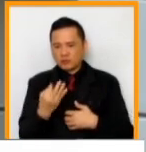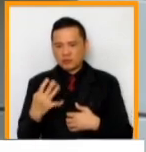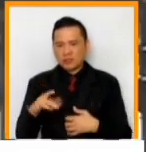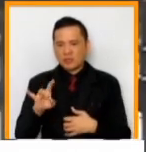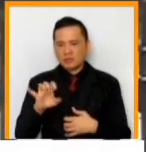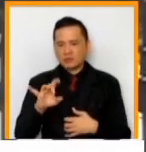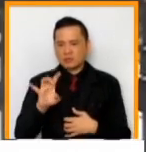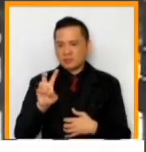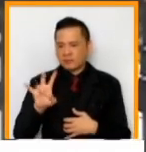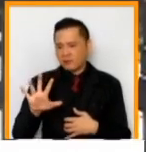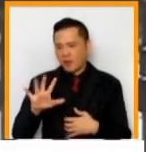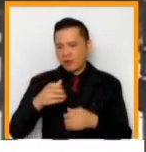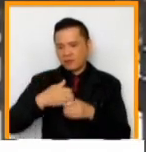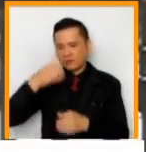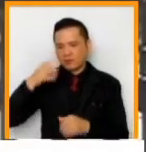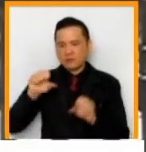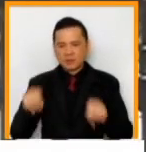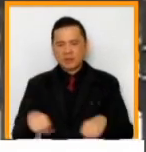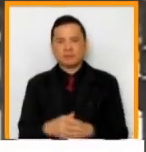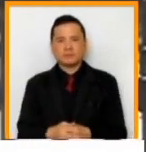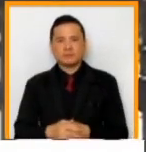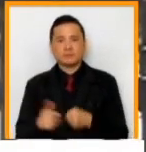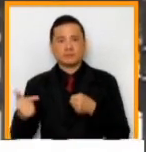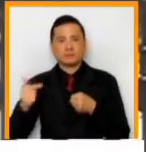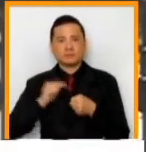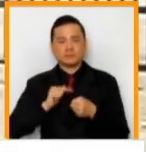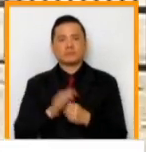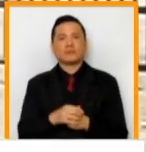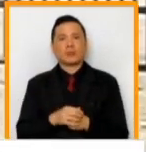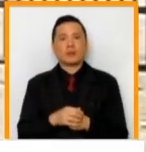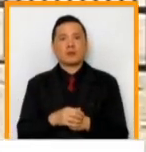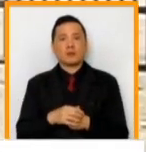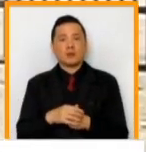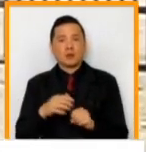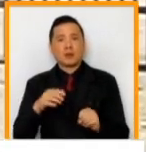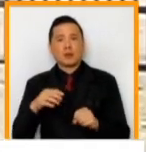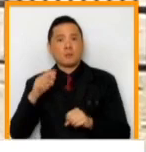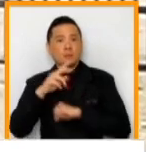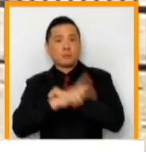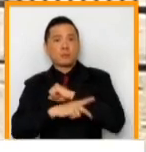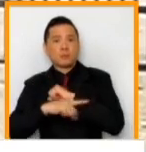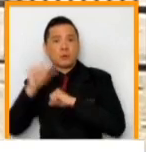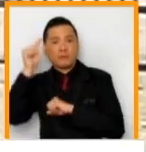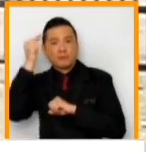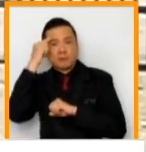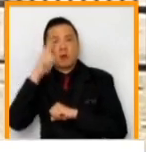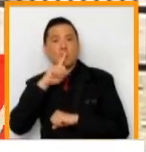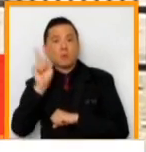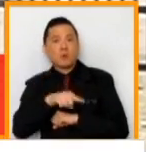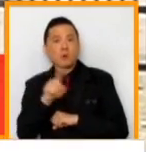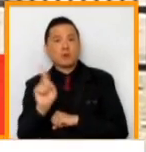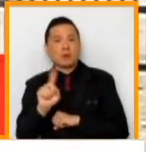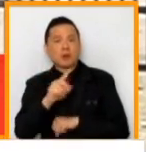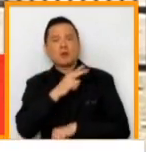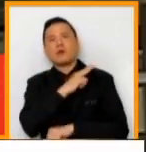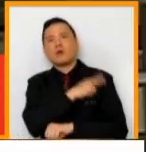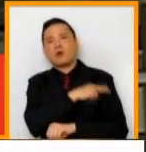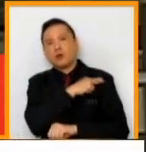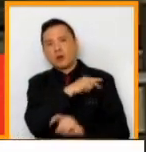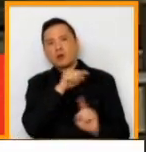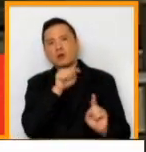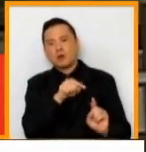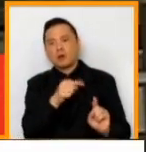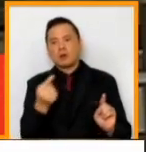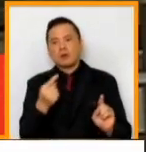Norte, iniutos ng provincial government ang pagtanggap ng moderate to severe cases sa mga provincial hospital matapos